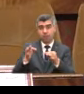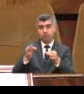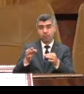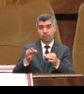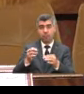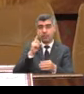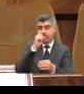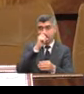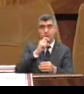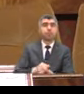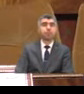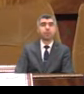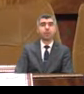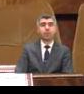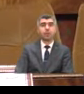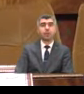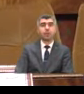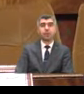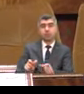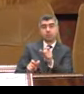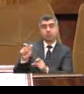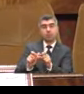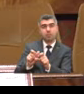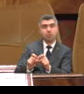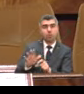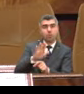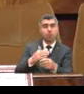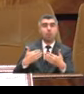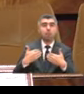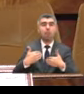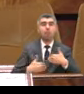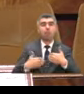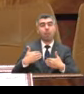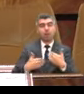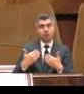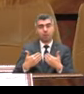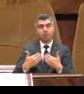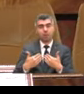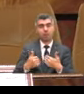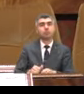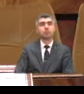أكثر على الفئات من ذوي الاحتياجات الخاصة.